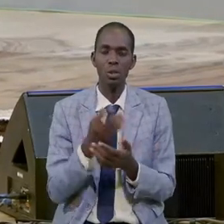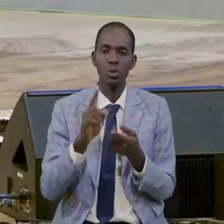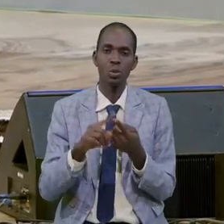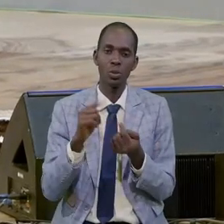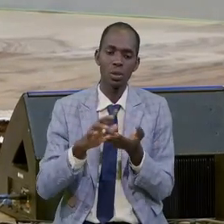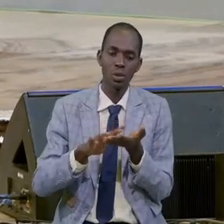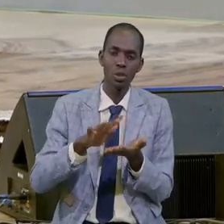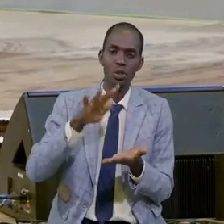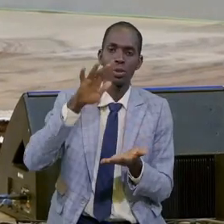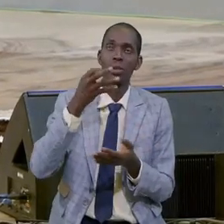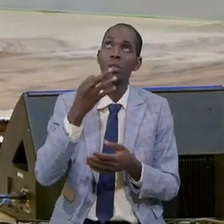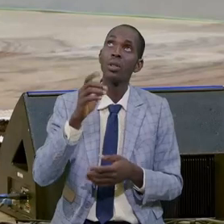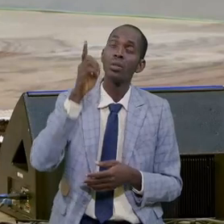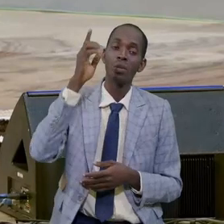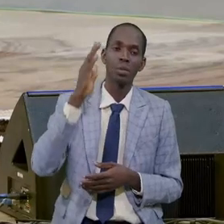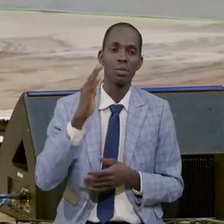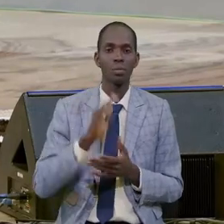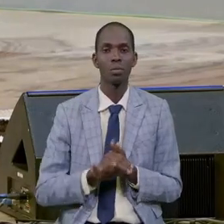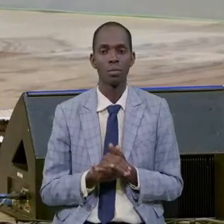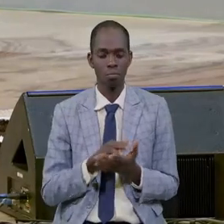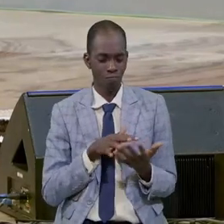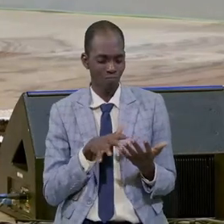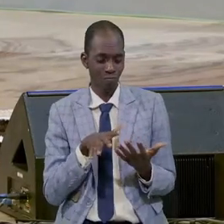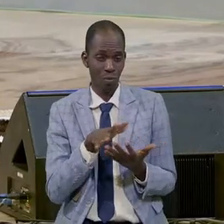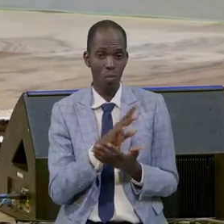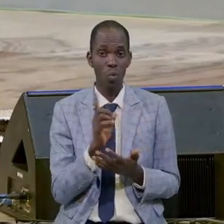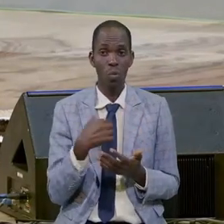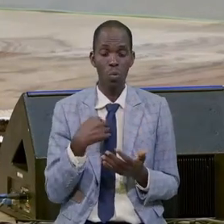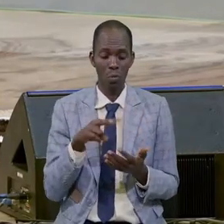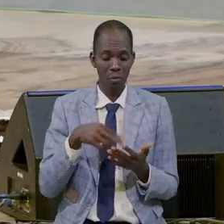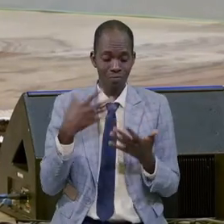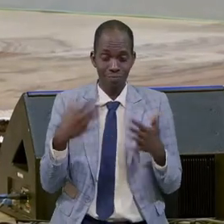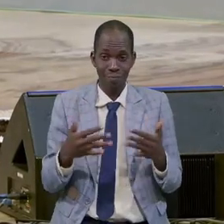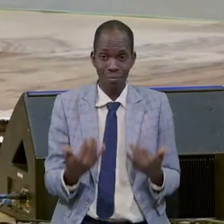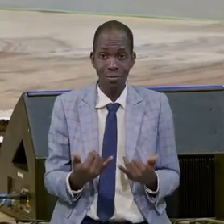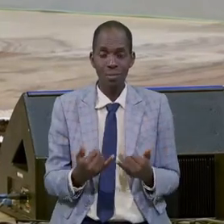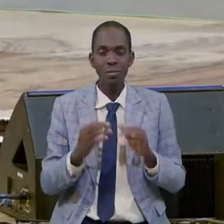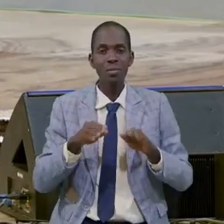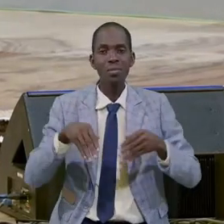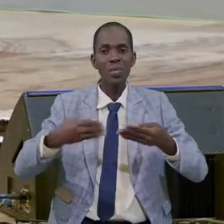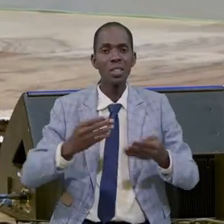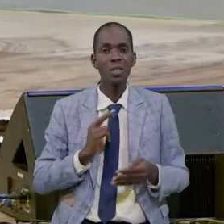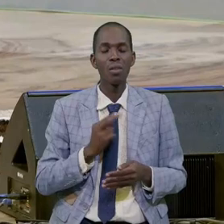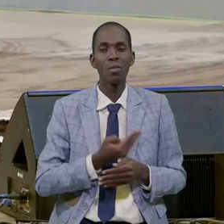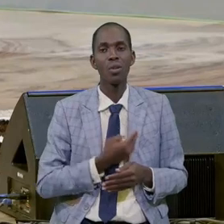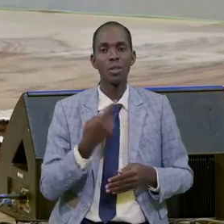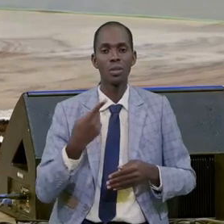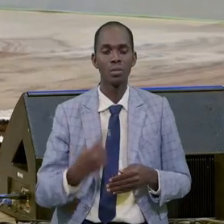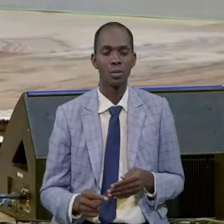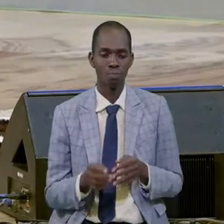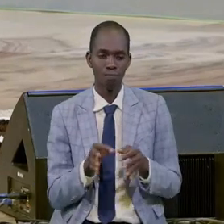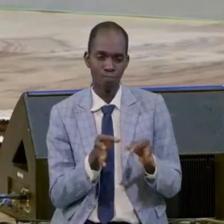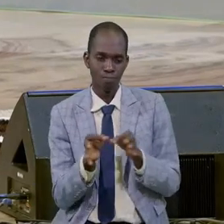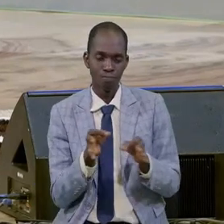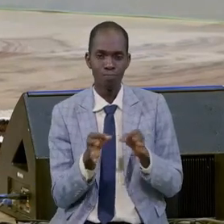faites tout pour la gloire de Dieu. Ces versets que nous avons lus nous donnent le